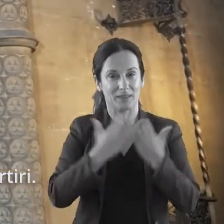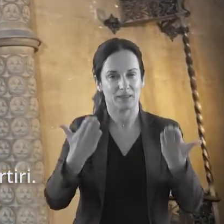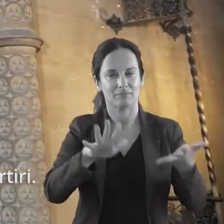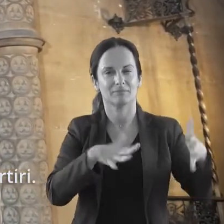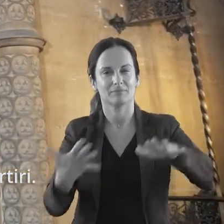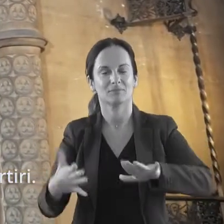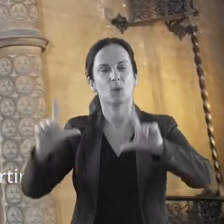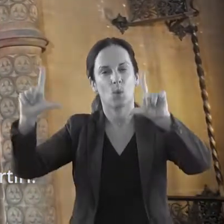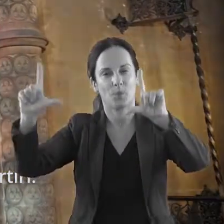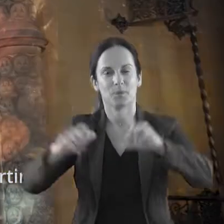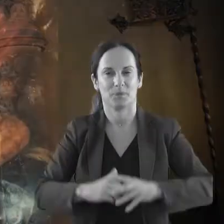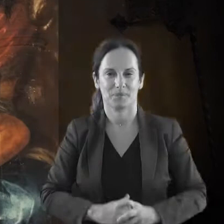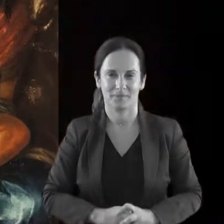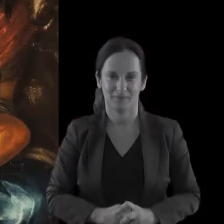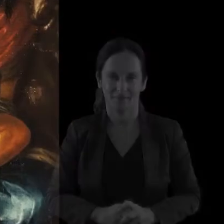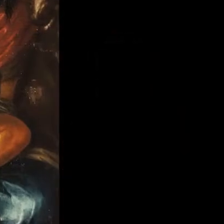martiri.